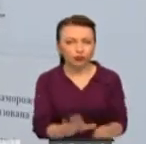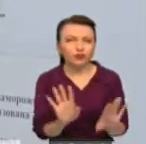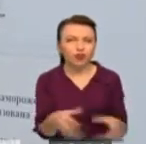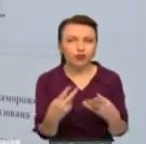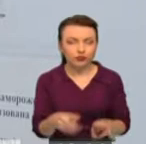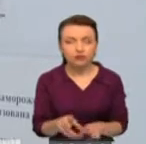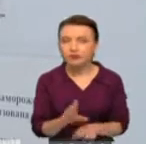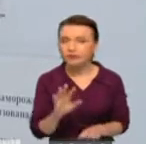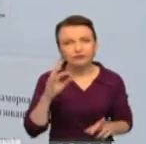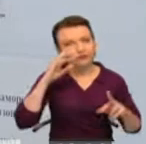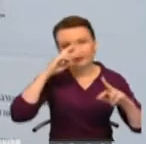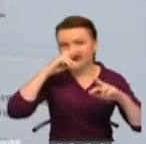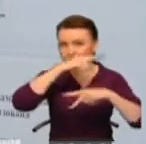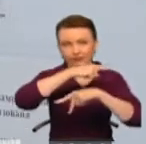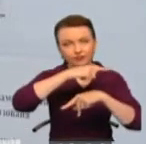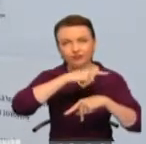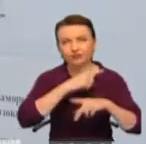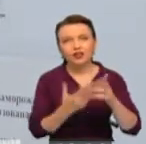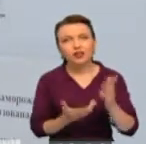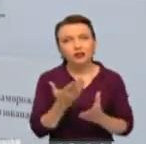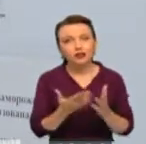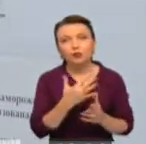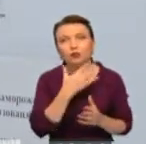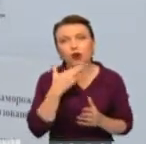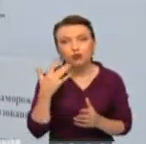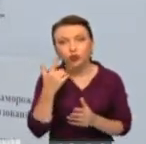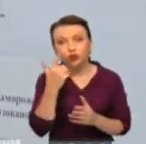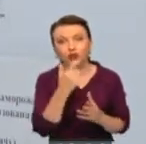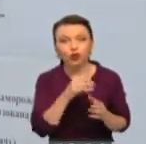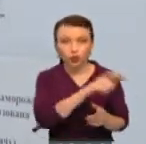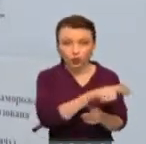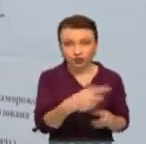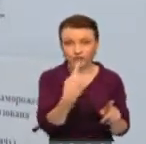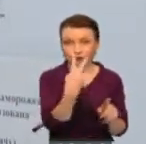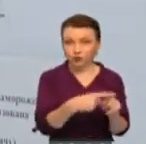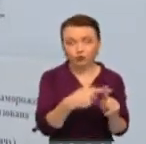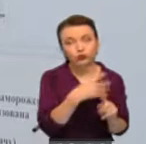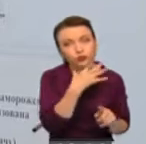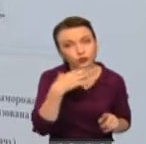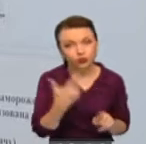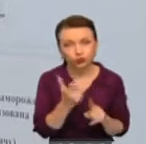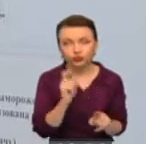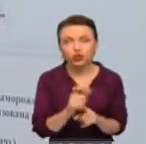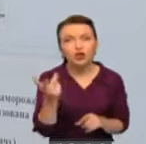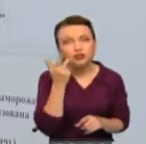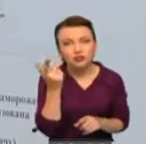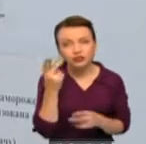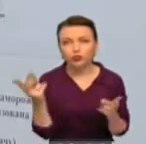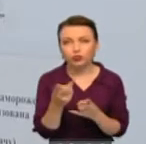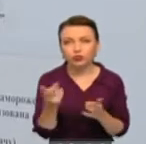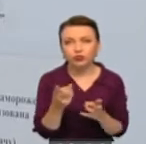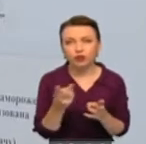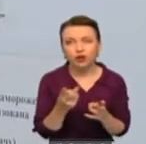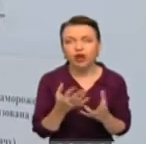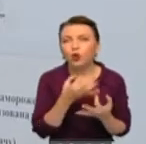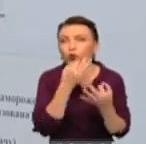потреби. Це фейк. Тому що як багато донорів, так і багато реципієнтів. Тому завжди потрібно знати, що з якою групою